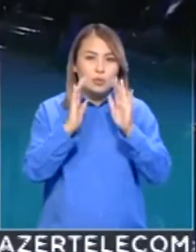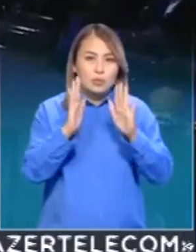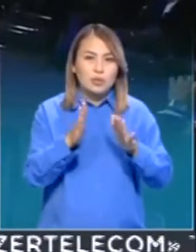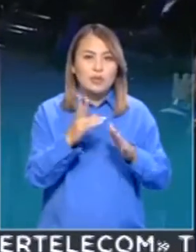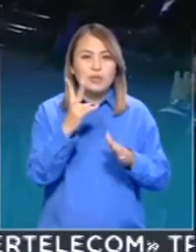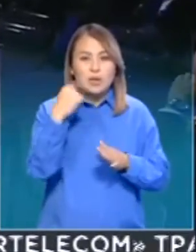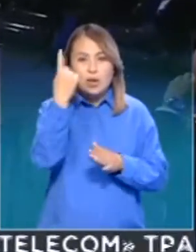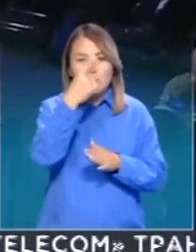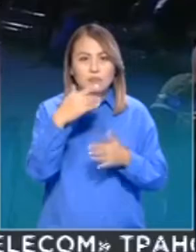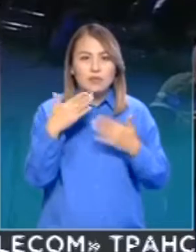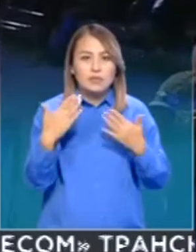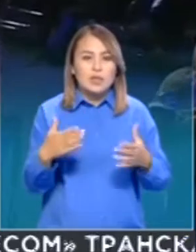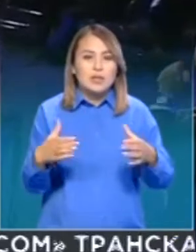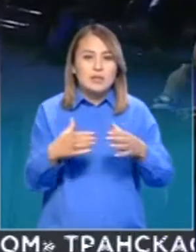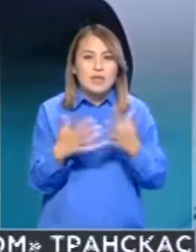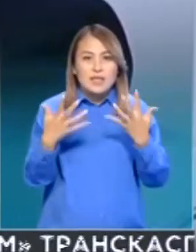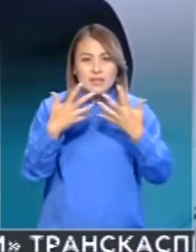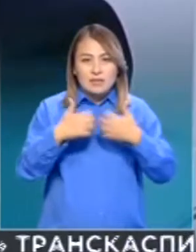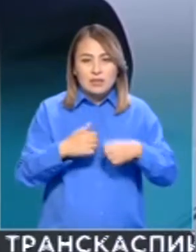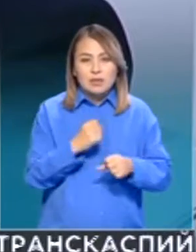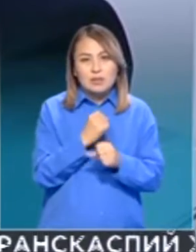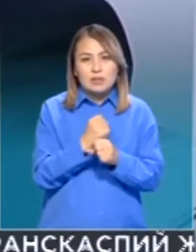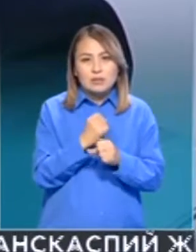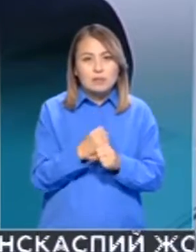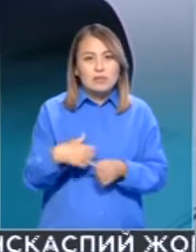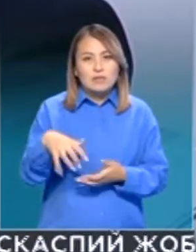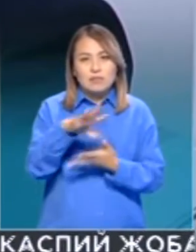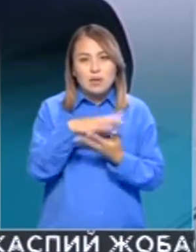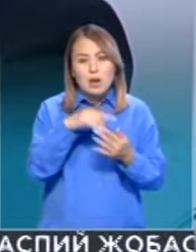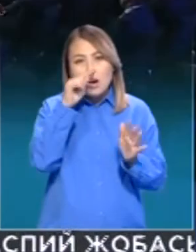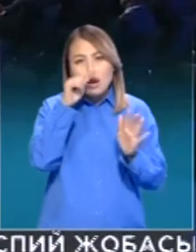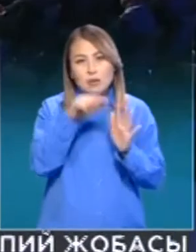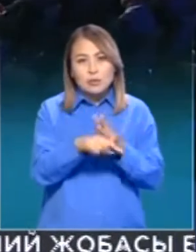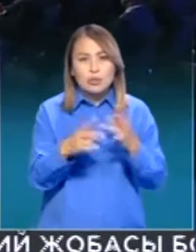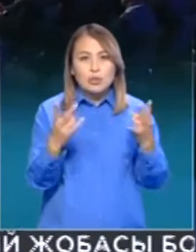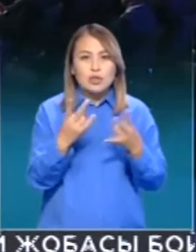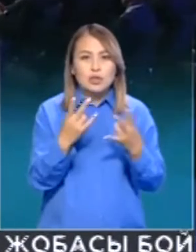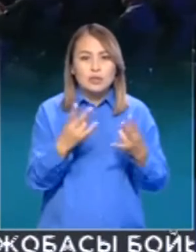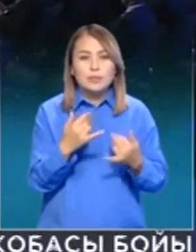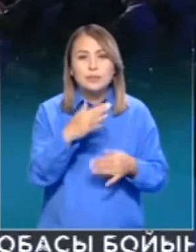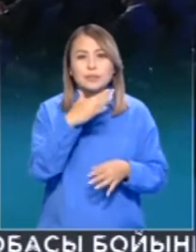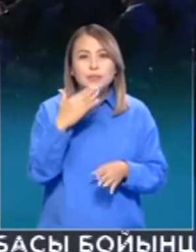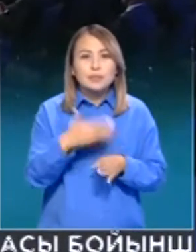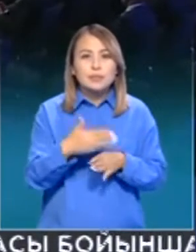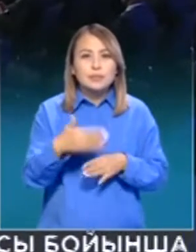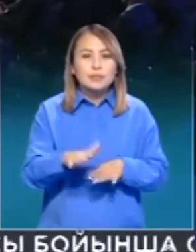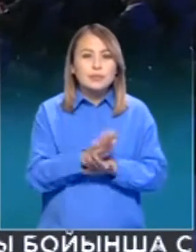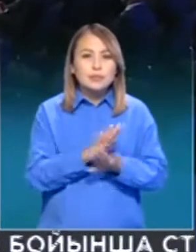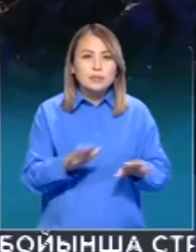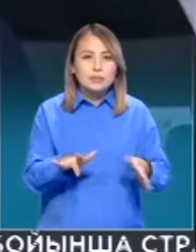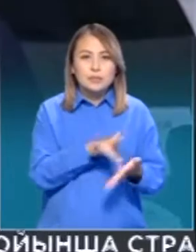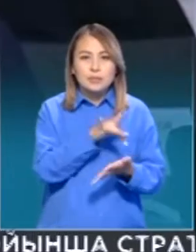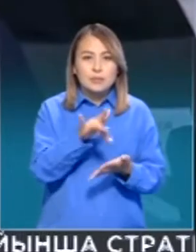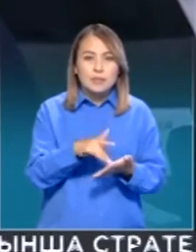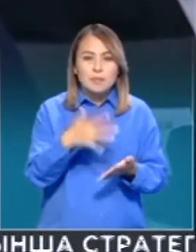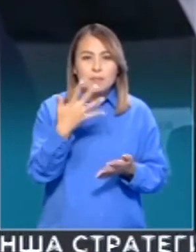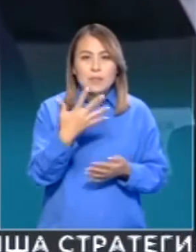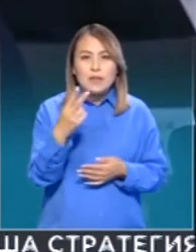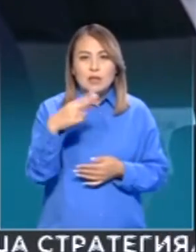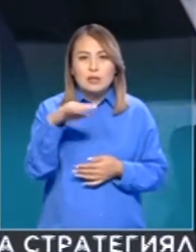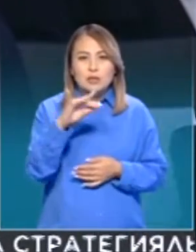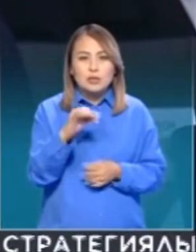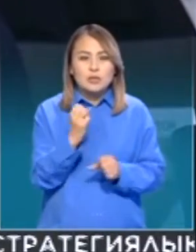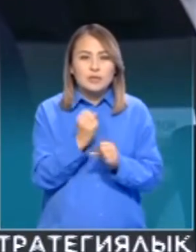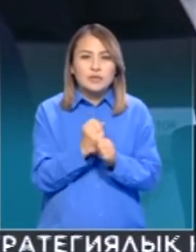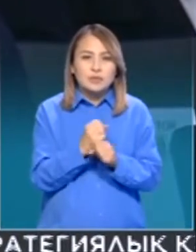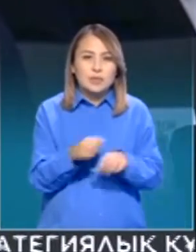жағынан оларды еліміздегі цифрландыру ісіне барынша араластыру қажет. Ал көп кешікпе елдің үш ірі қаласы 5G технологиясына